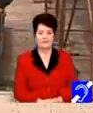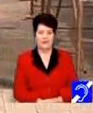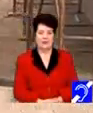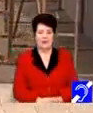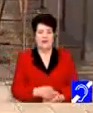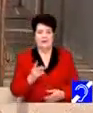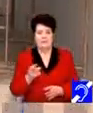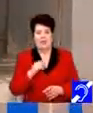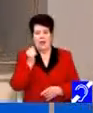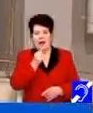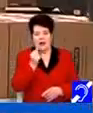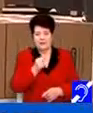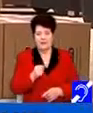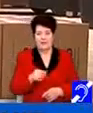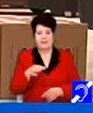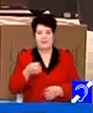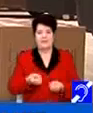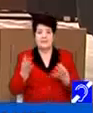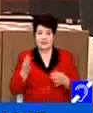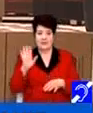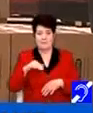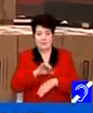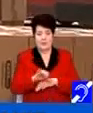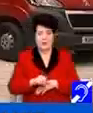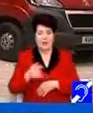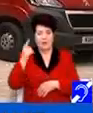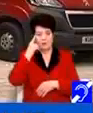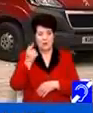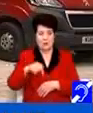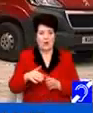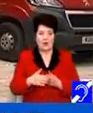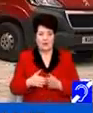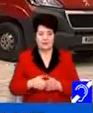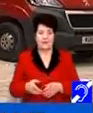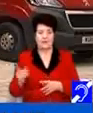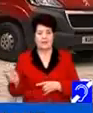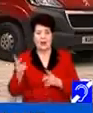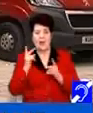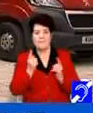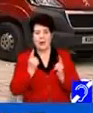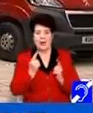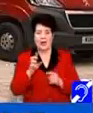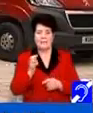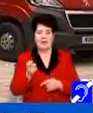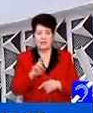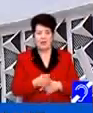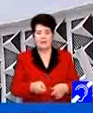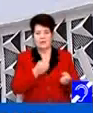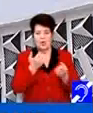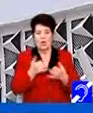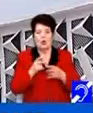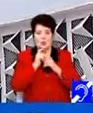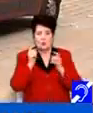Sunt plecați de ani de zile peste hotare, dar sunt tot cu gândul acasă. Mai mulți basarabeni stabiliți în Marea Britanie le-au făcut o surpriză elevilor de la liceul cu